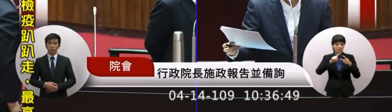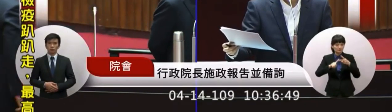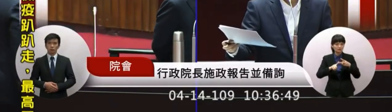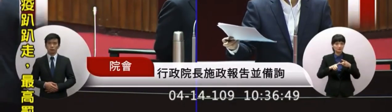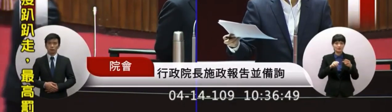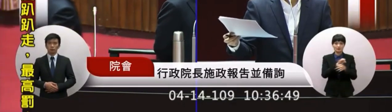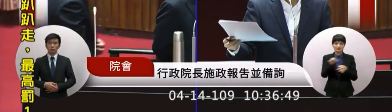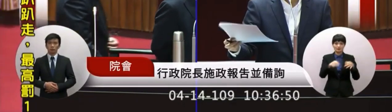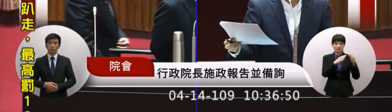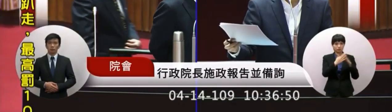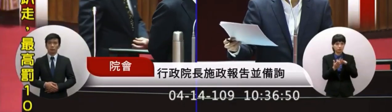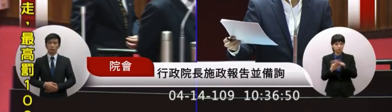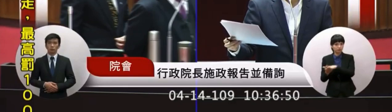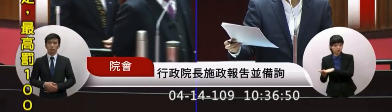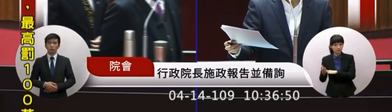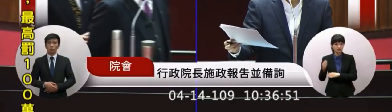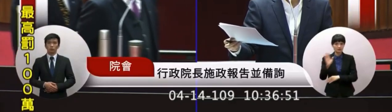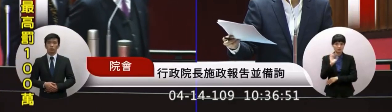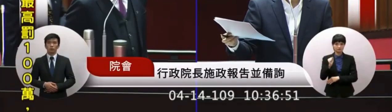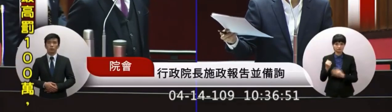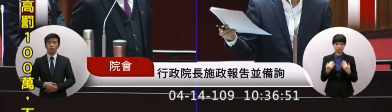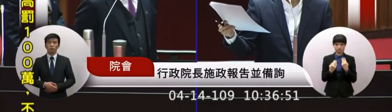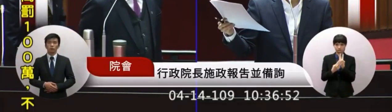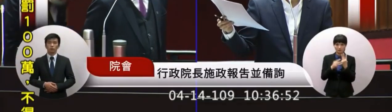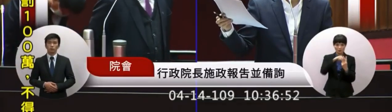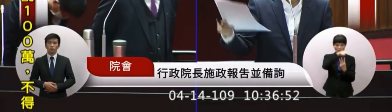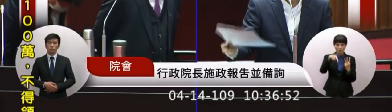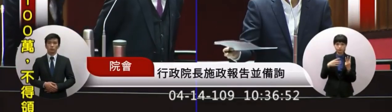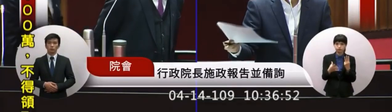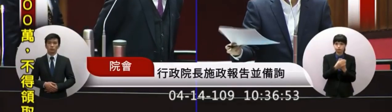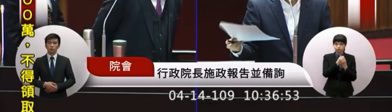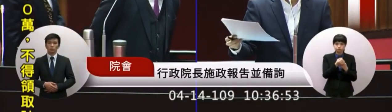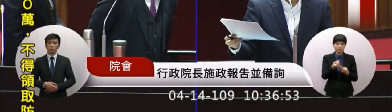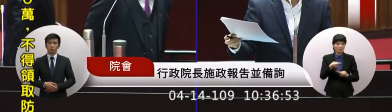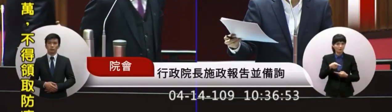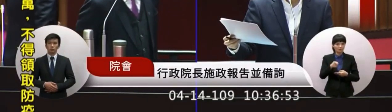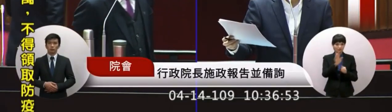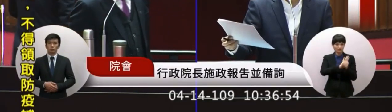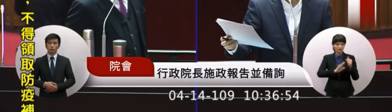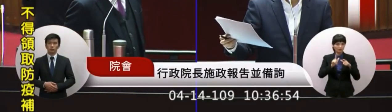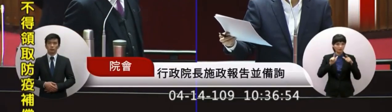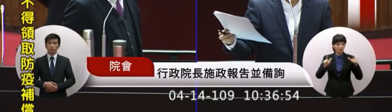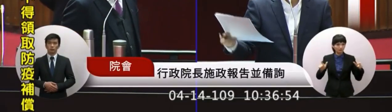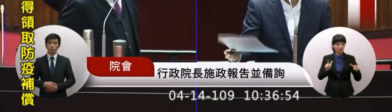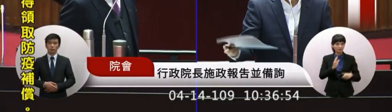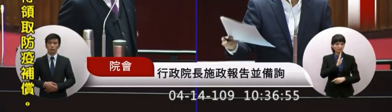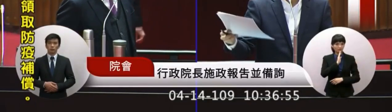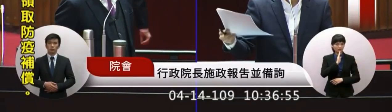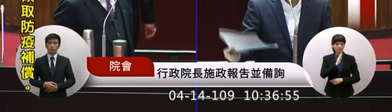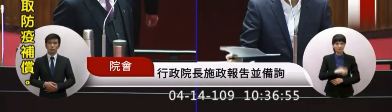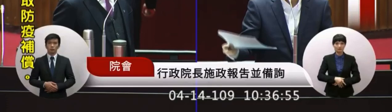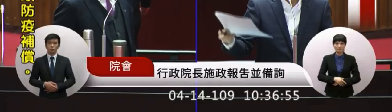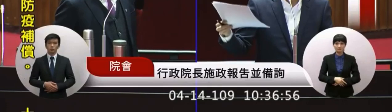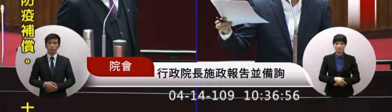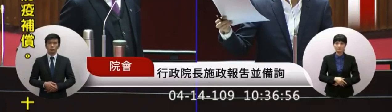这个影响，那经济影响非常大。那我知道外界常常会把纾